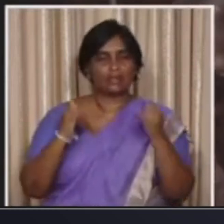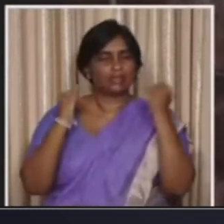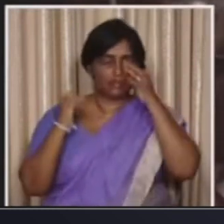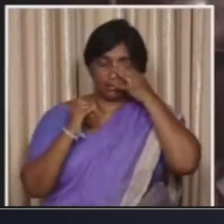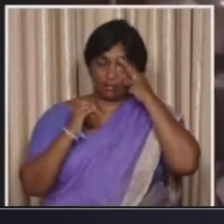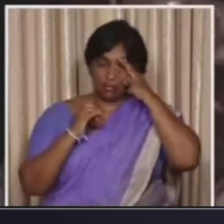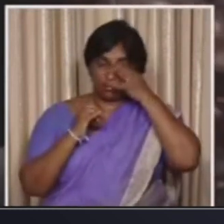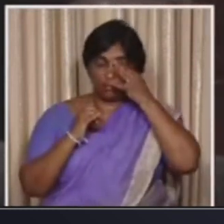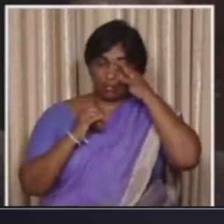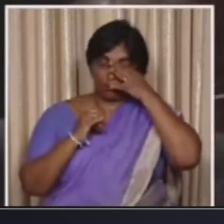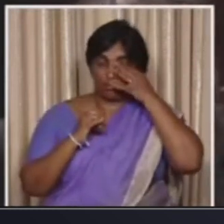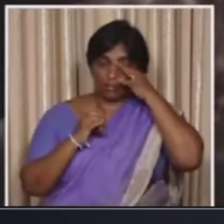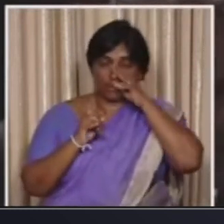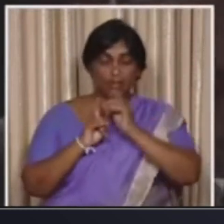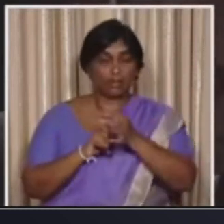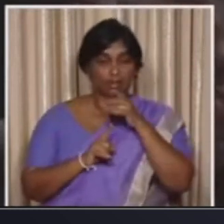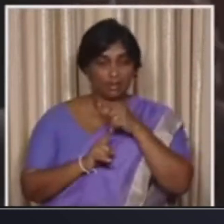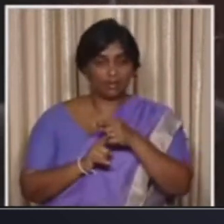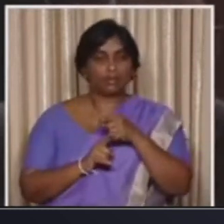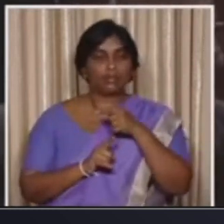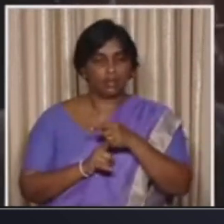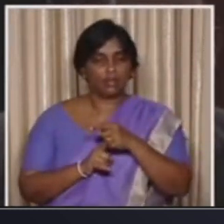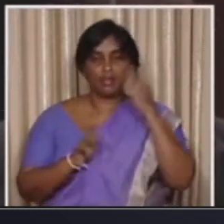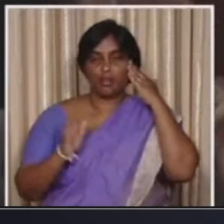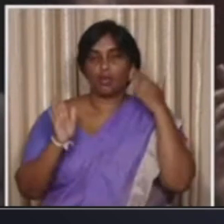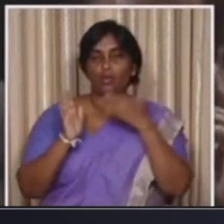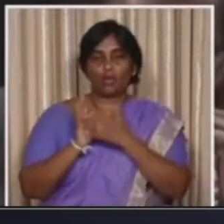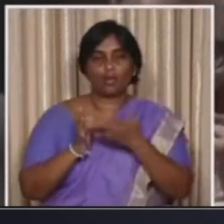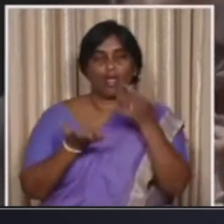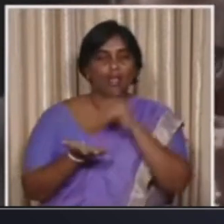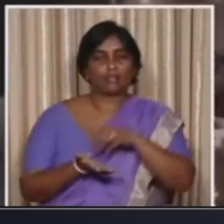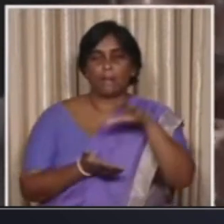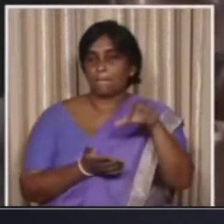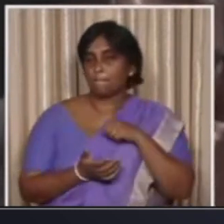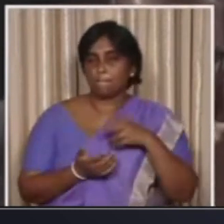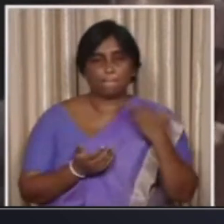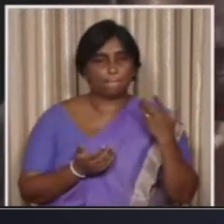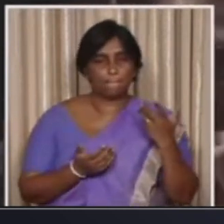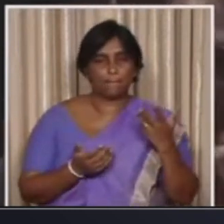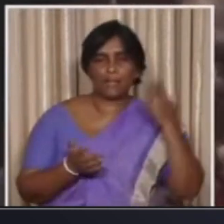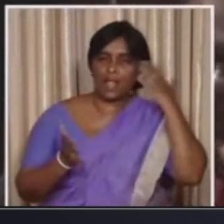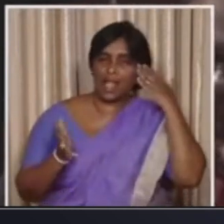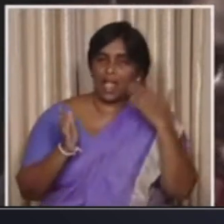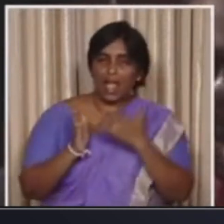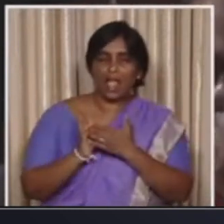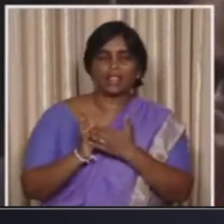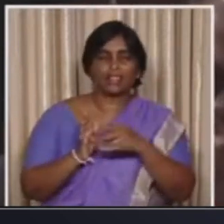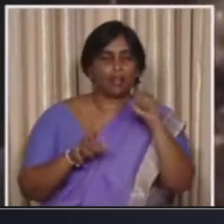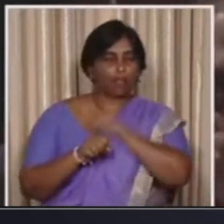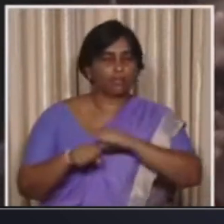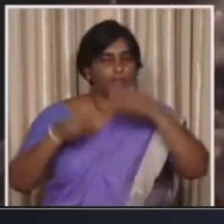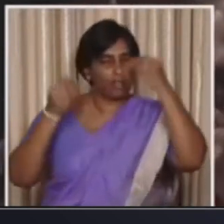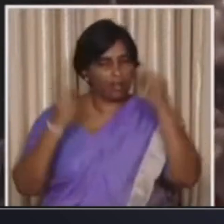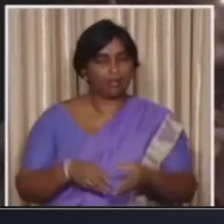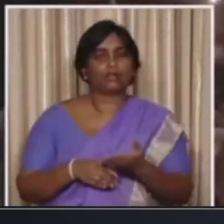kahila me sabab bertuma ni me kotori dengai pavicikan da be me ande polut teka galavila beti da